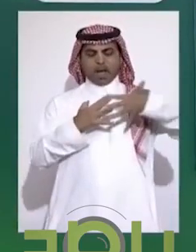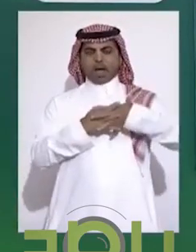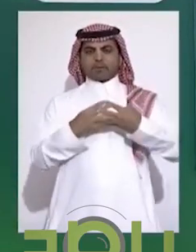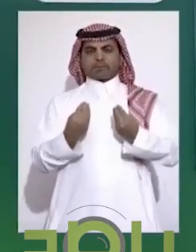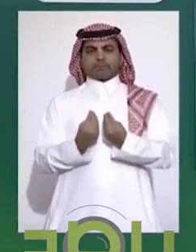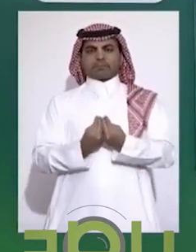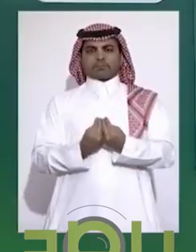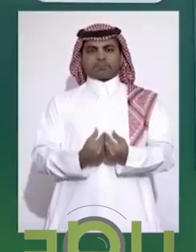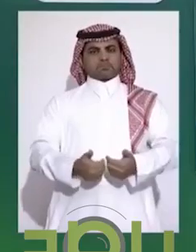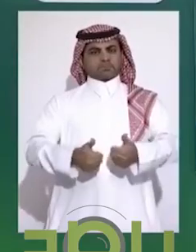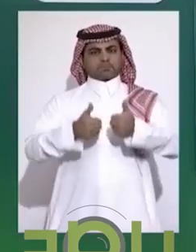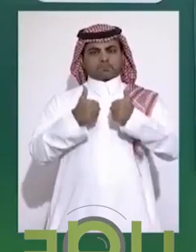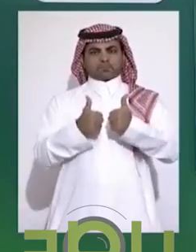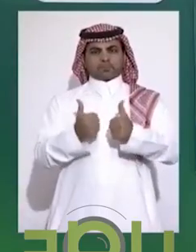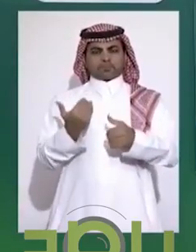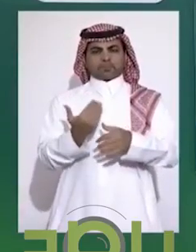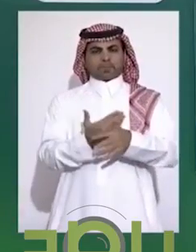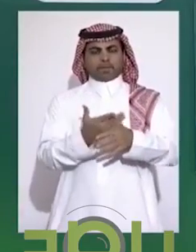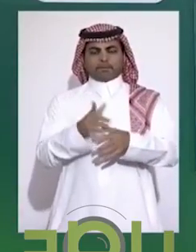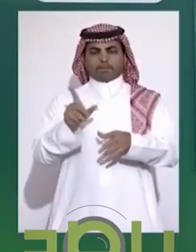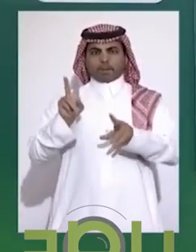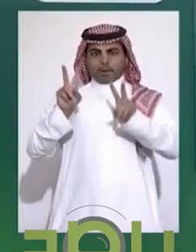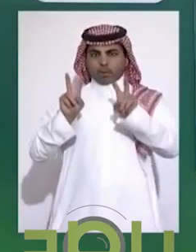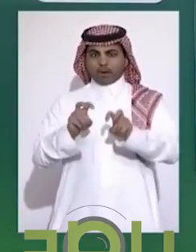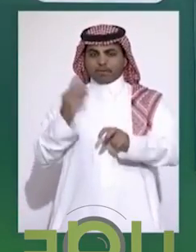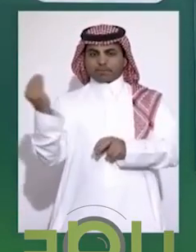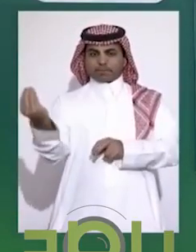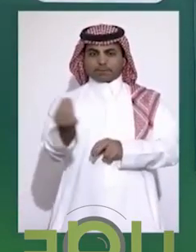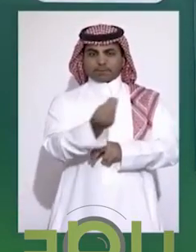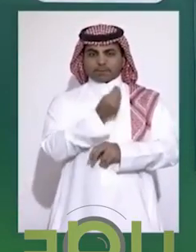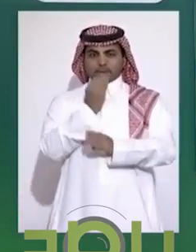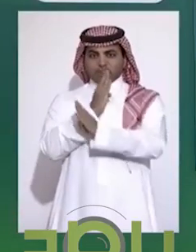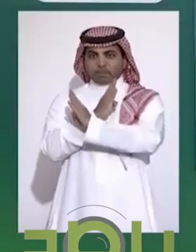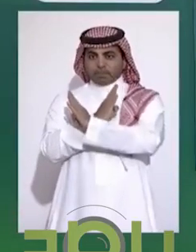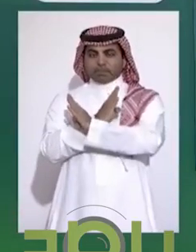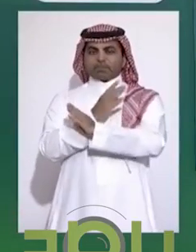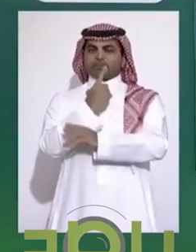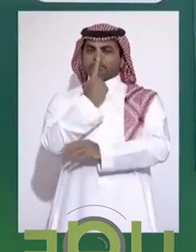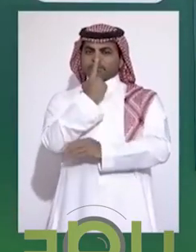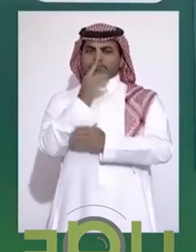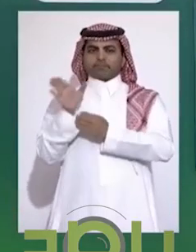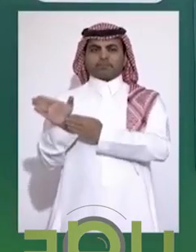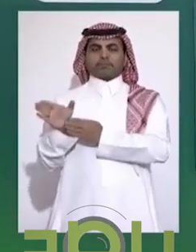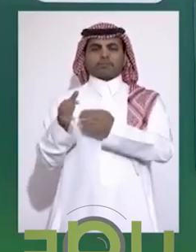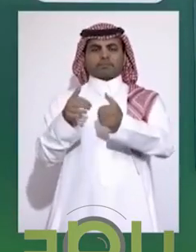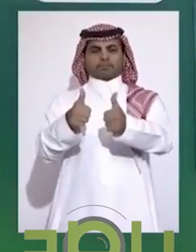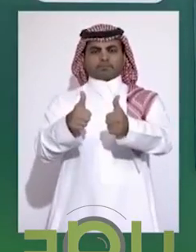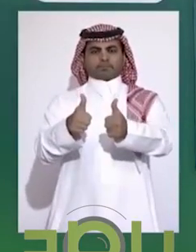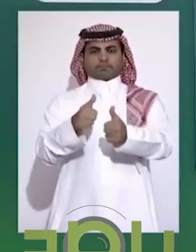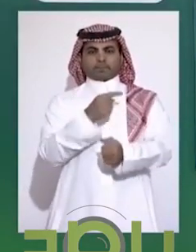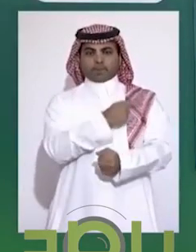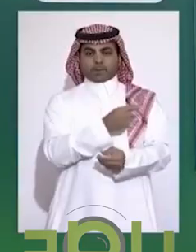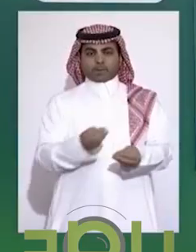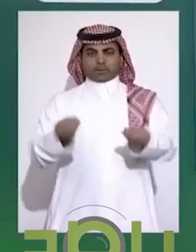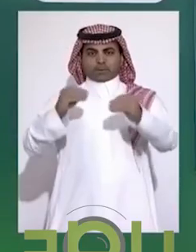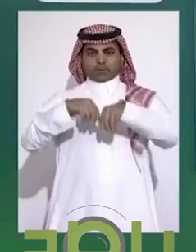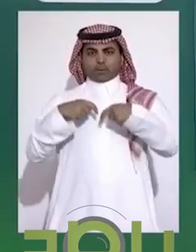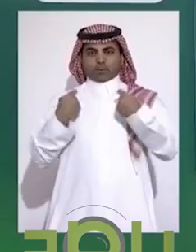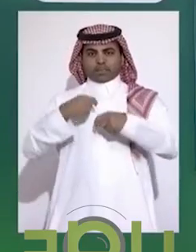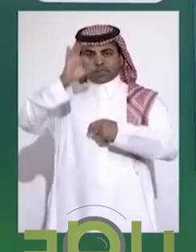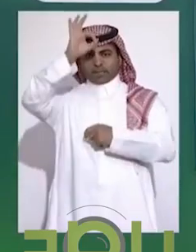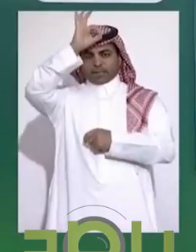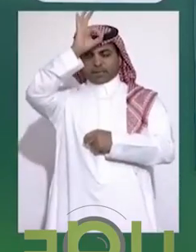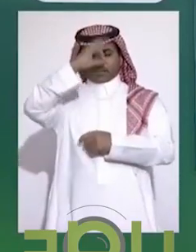الأمن في تطبيق قرار منع التجول. أشير إلى بيان وزارة الداخلية أنه في إطار